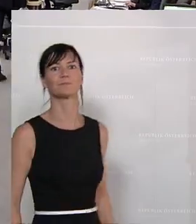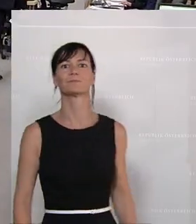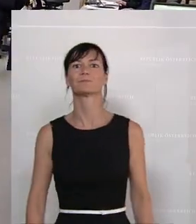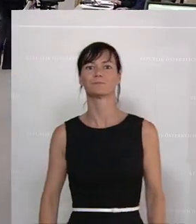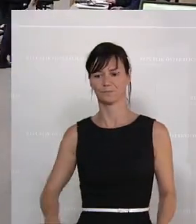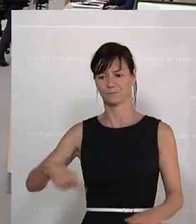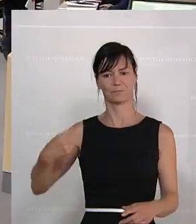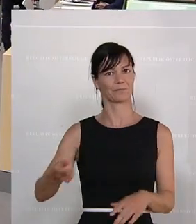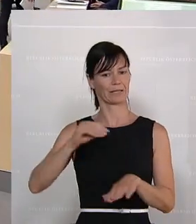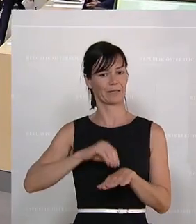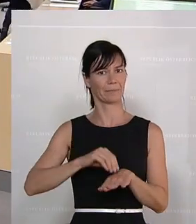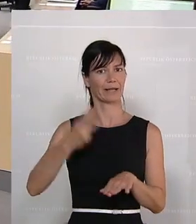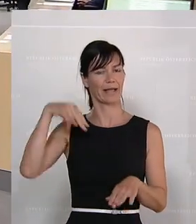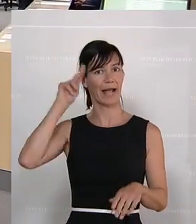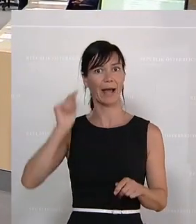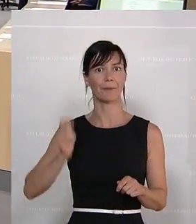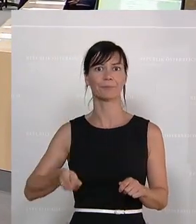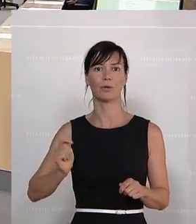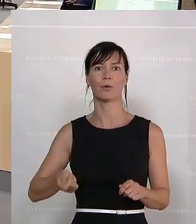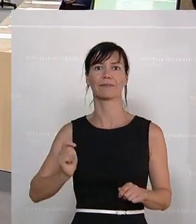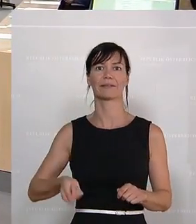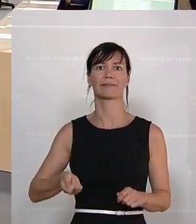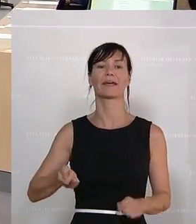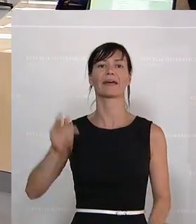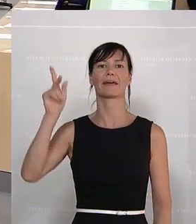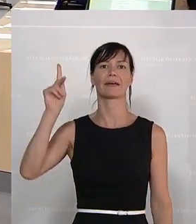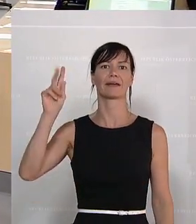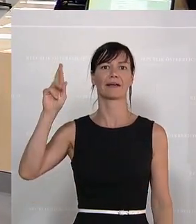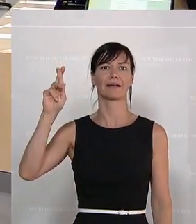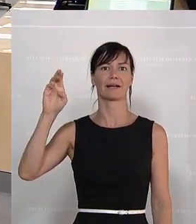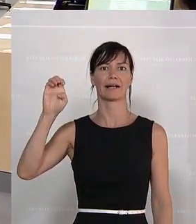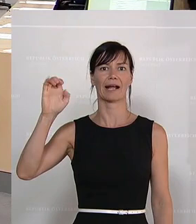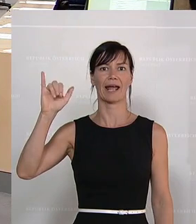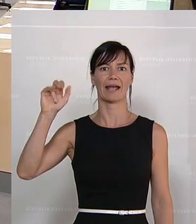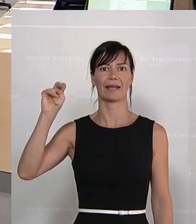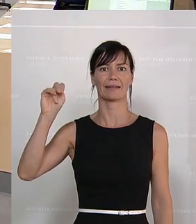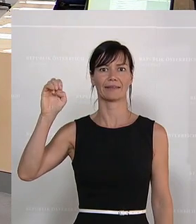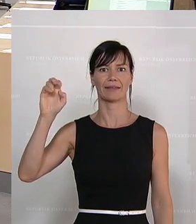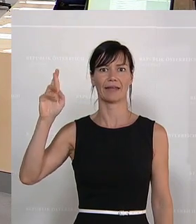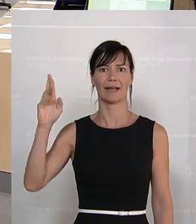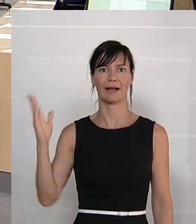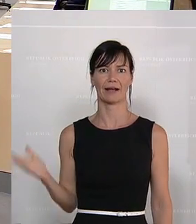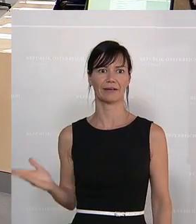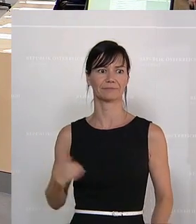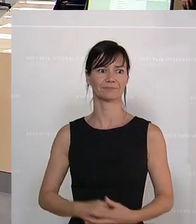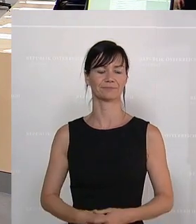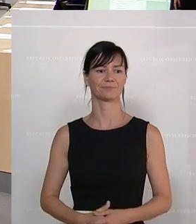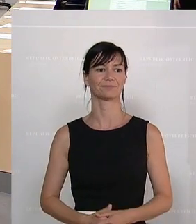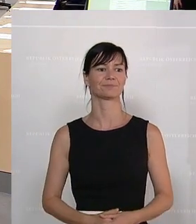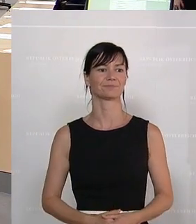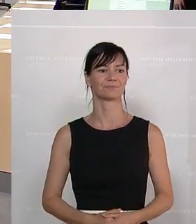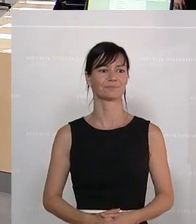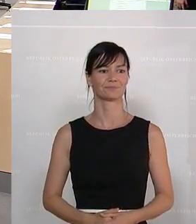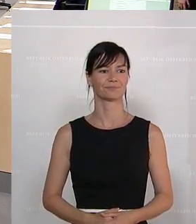rauch wurde abgelehnt am wort ist nun bei jan krainer s p er ist budgetsprecher seiner